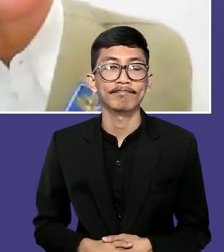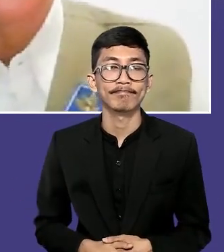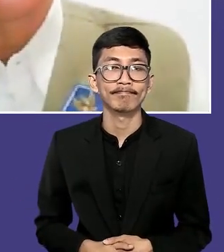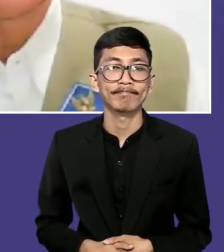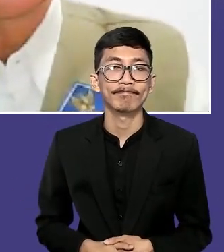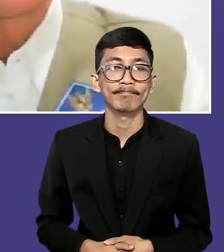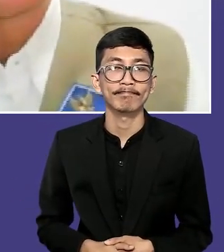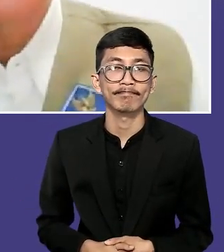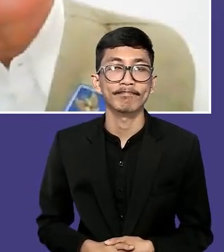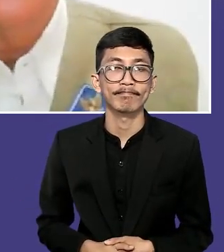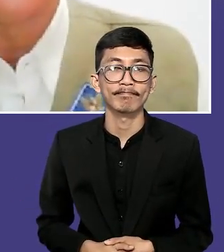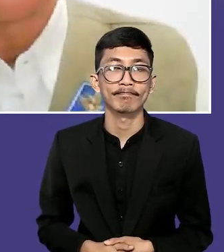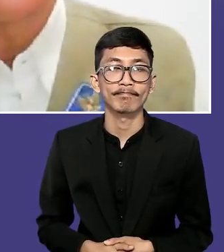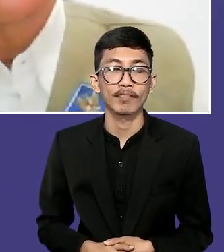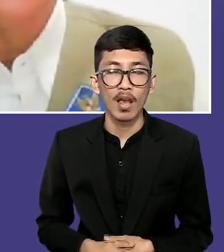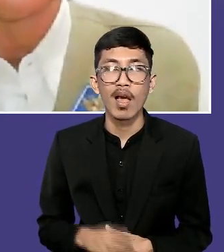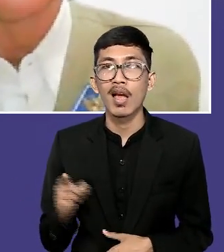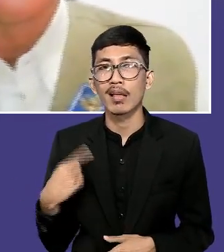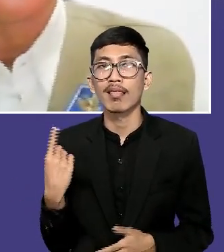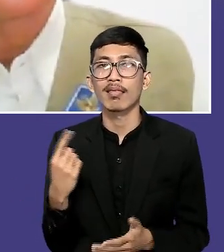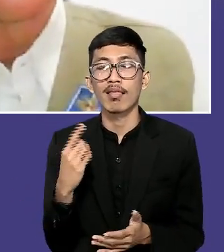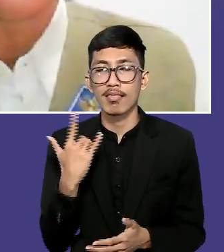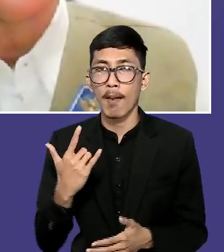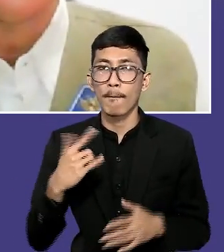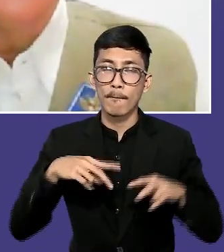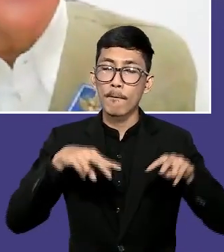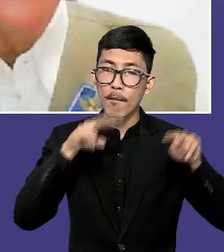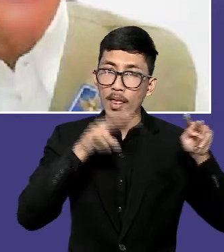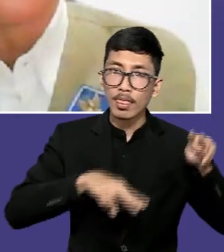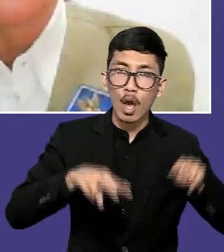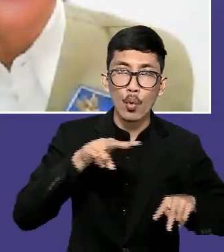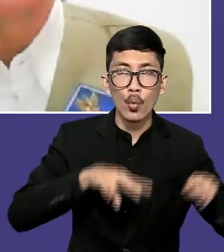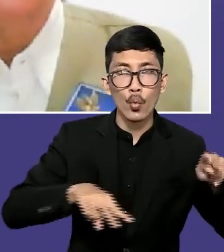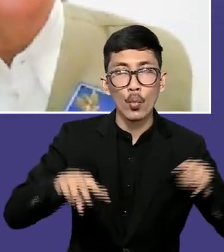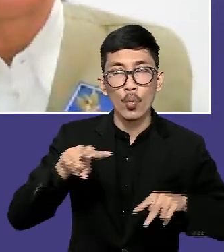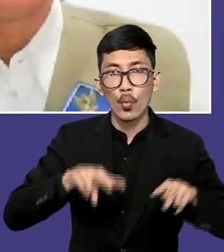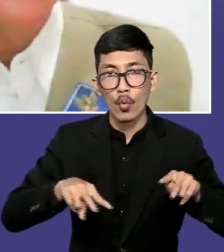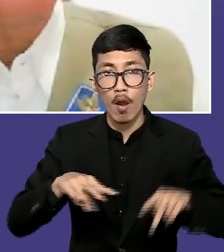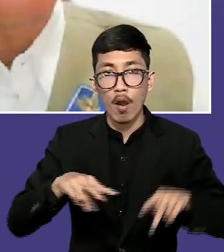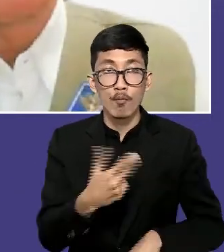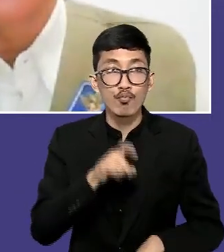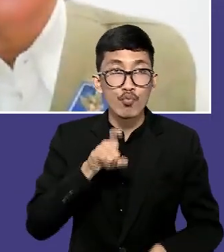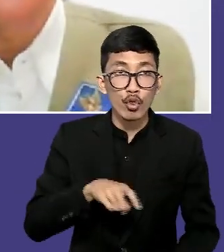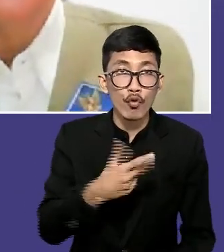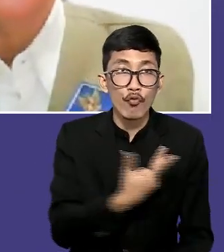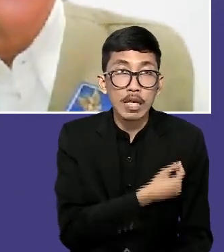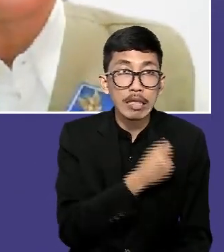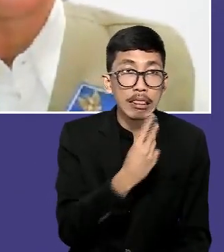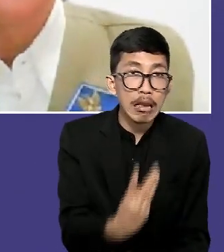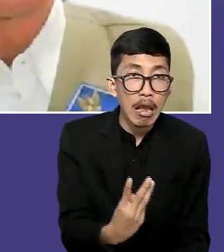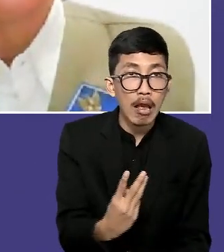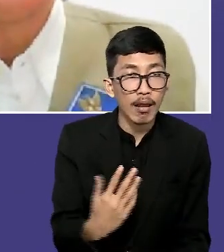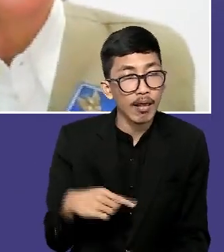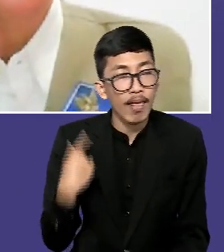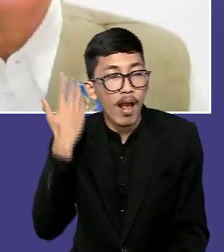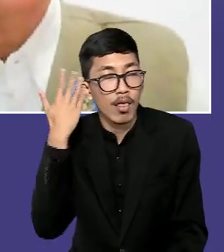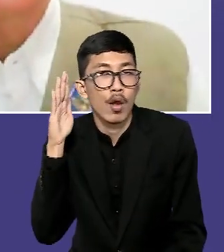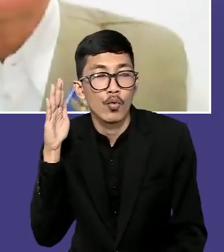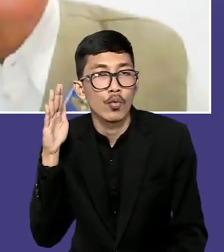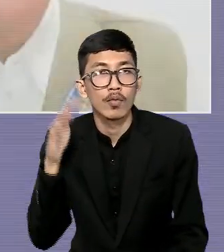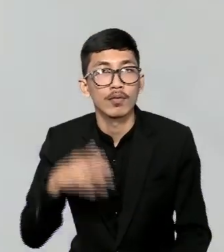kiat tentu kita akan terus memantau dan melihat bergensi tersebut ada atau tidak Dan dan negara kita tekan sudah